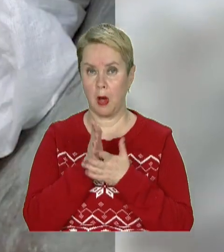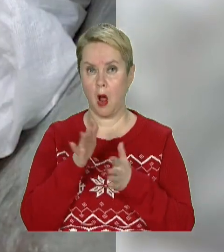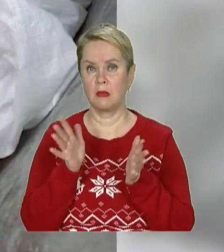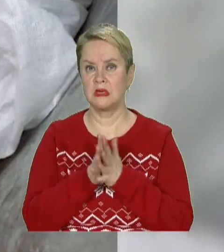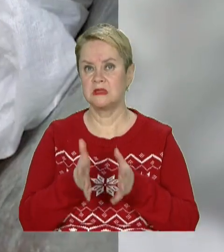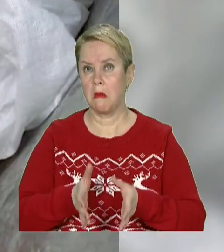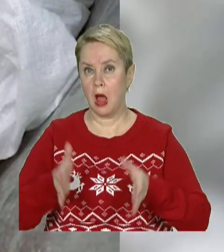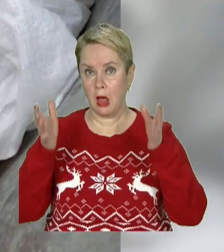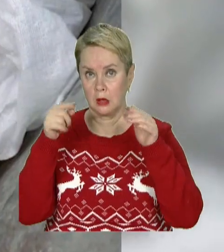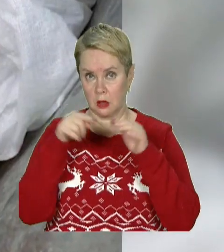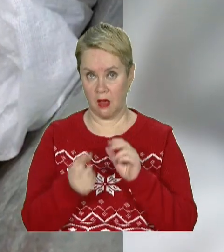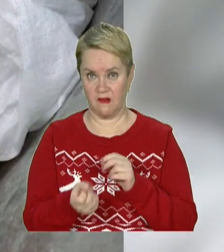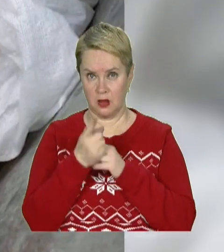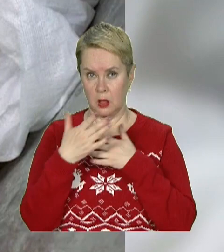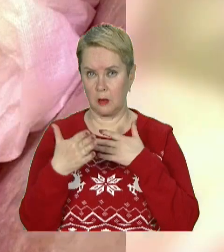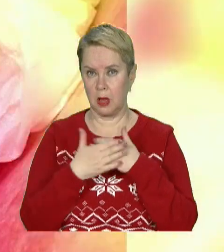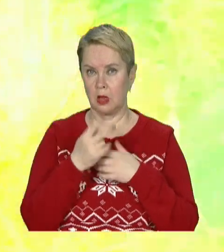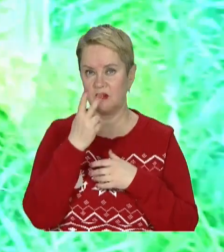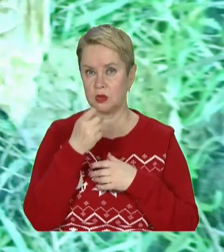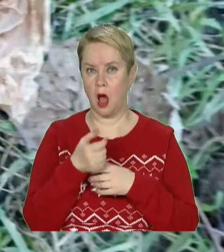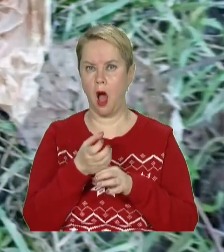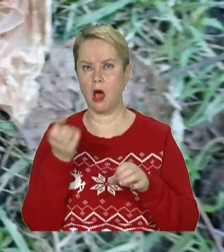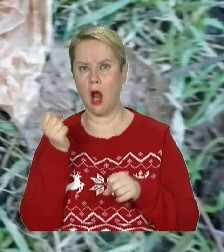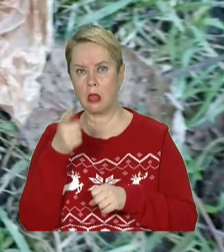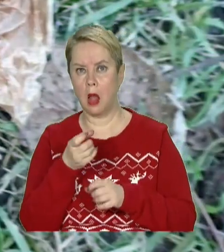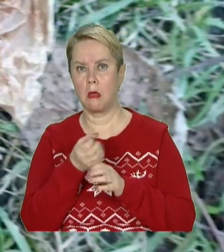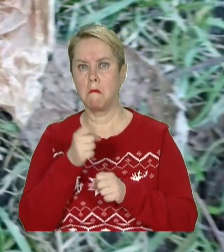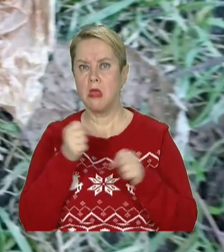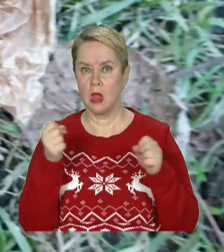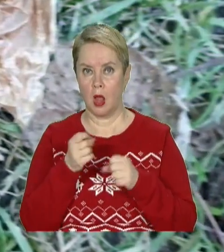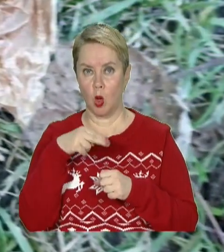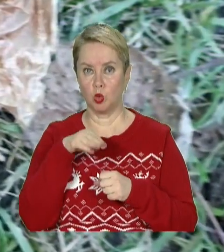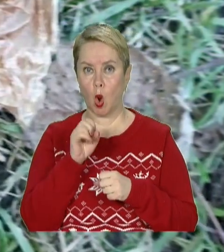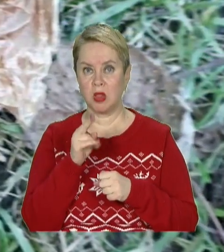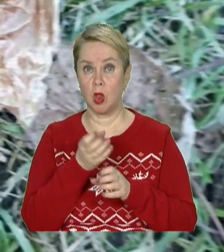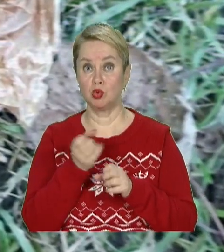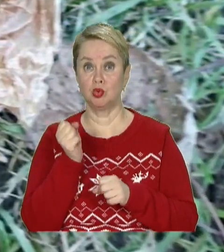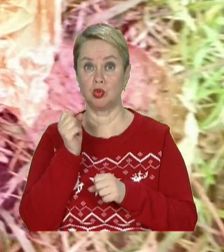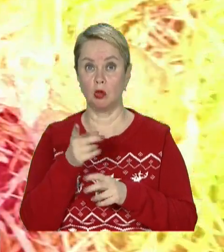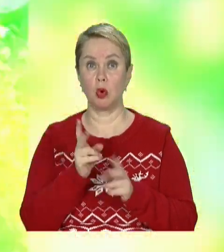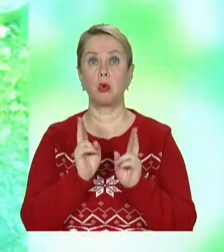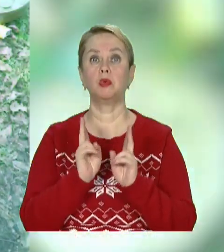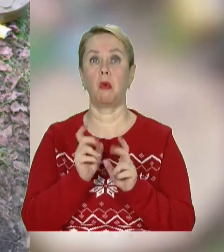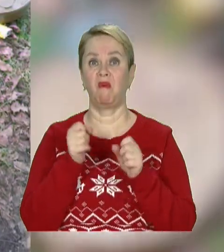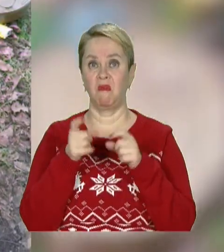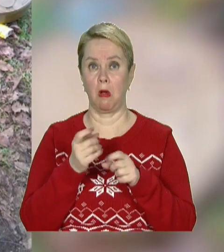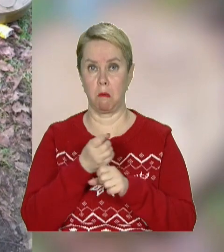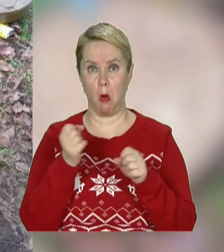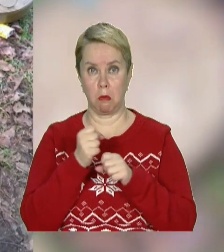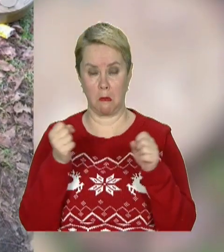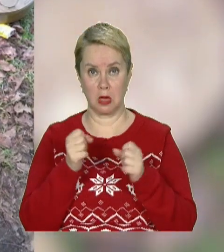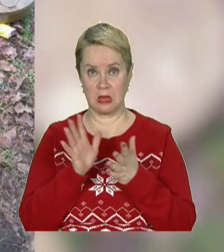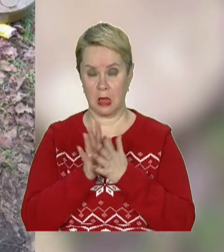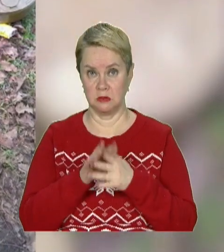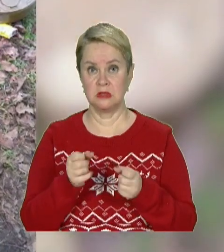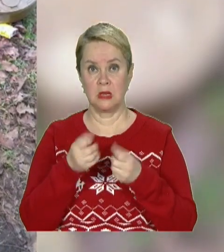сміттєвому контейнері виявили близько 200 гранат, мін та тротилових шашок. Хто саме викинув боєприпаси на